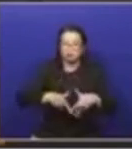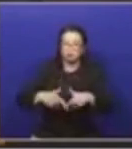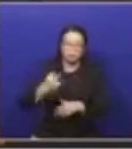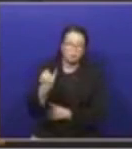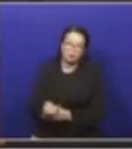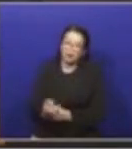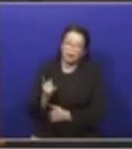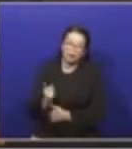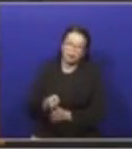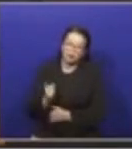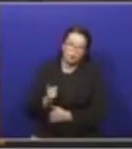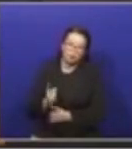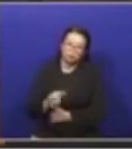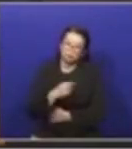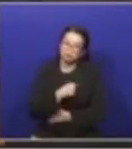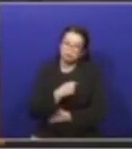มีความจริงใจมีไหมแถว